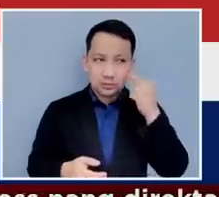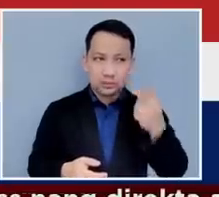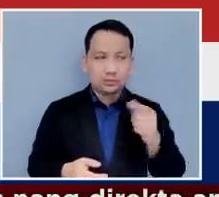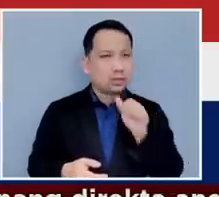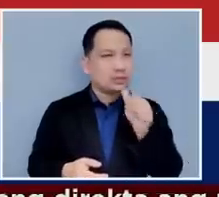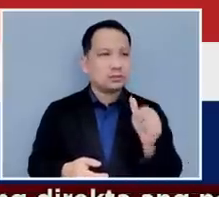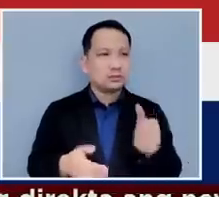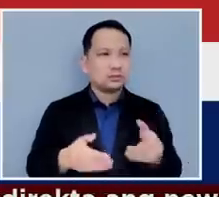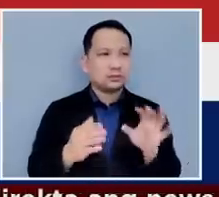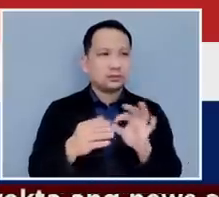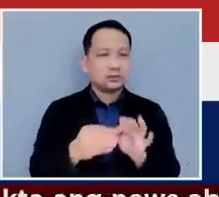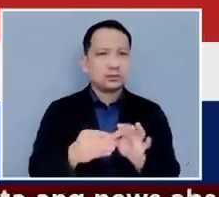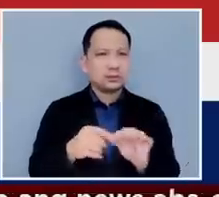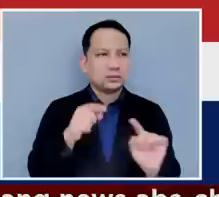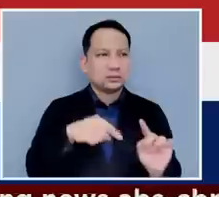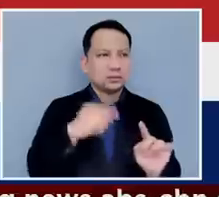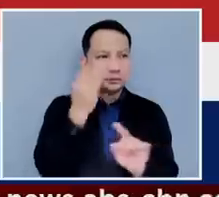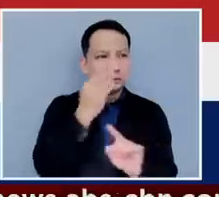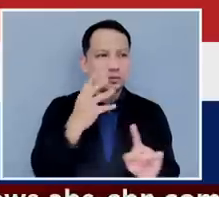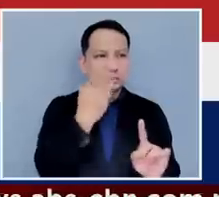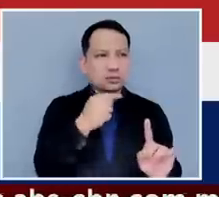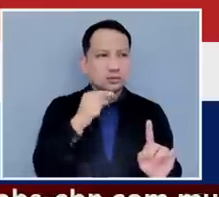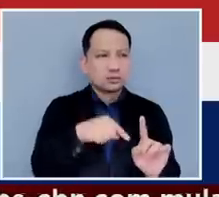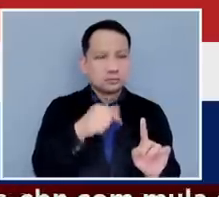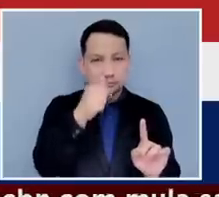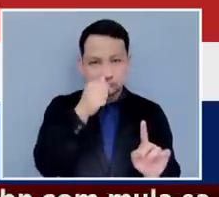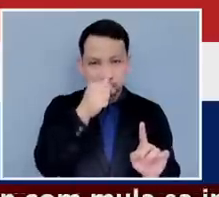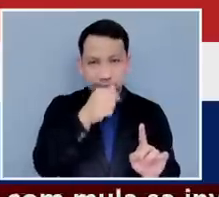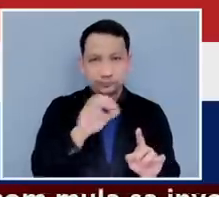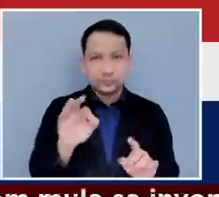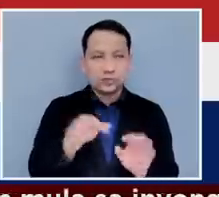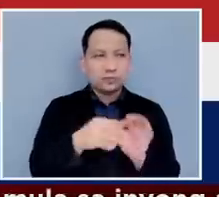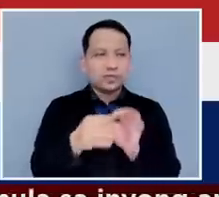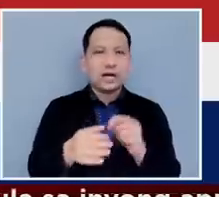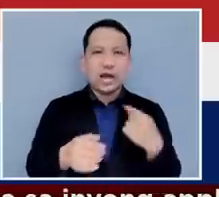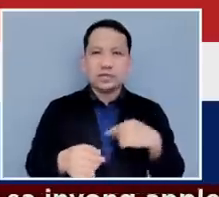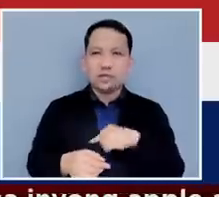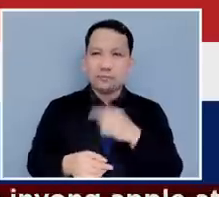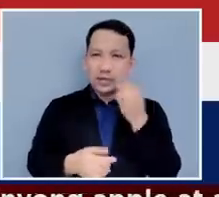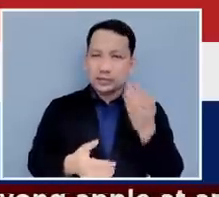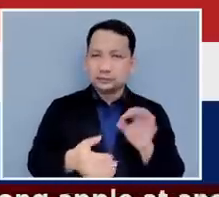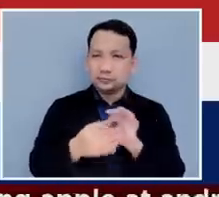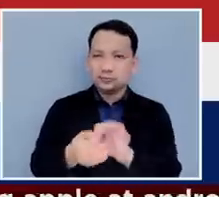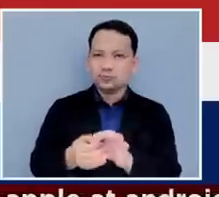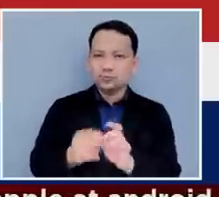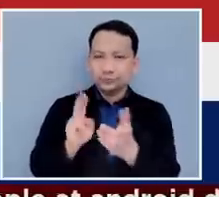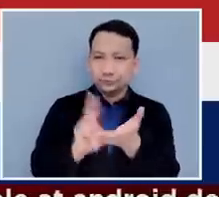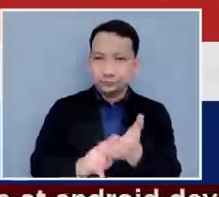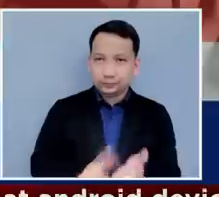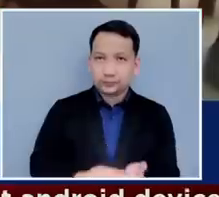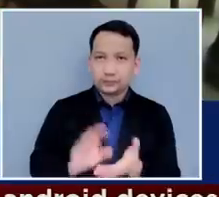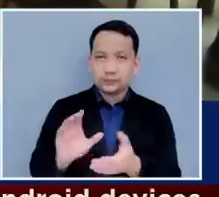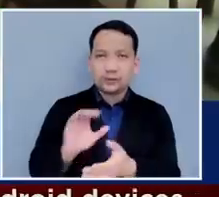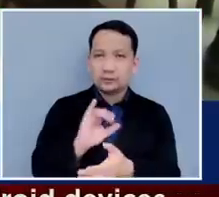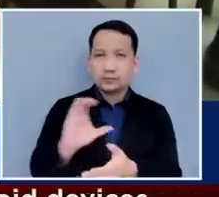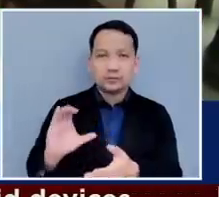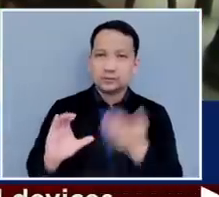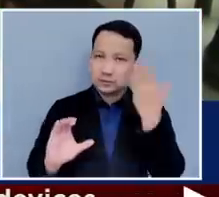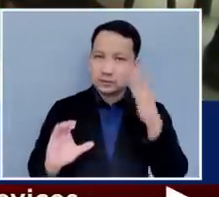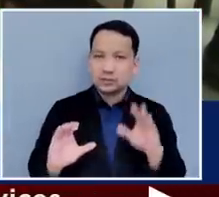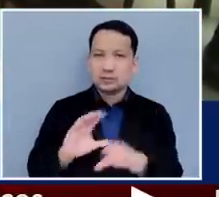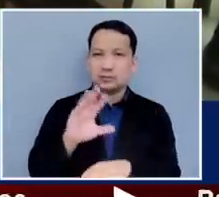kilala ng pamahalaan kung sino-sino ang 70 victim applicants na pumirma sa apela sa ICC.